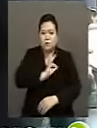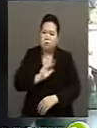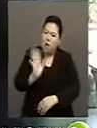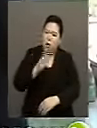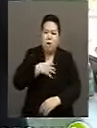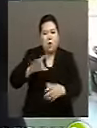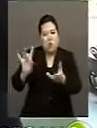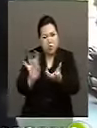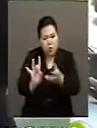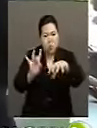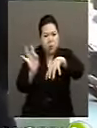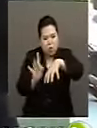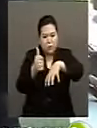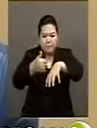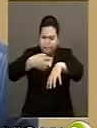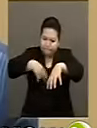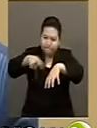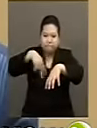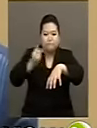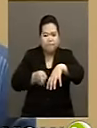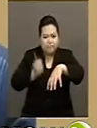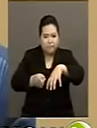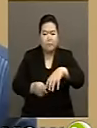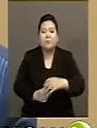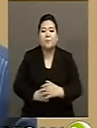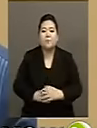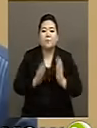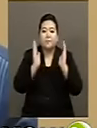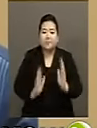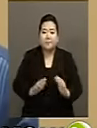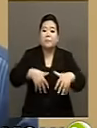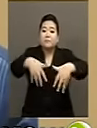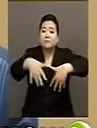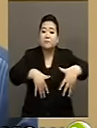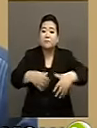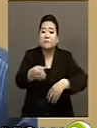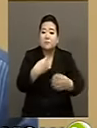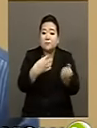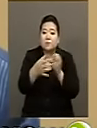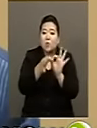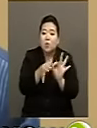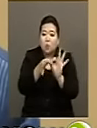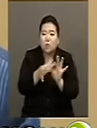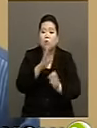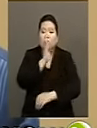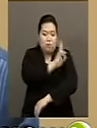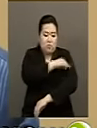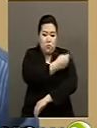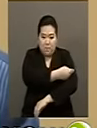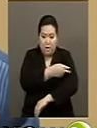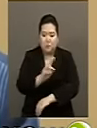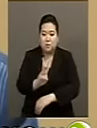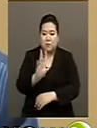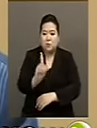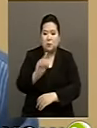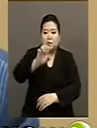พลเมฆทนปลัดกระทรวงสาธารณสุขก็พูดถึงกรณีที่ประชาชนมีความเป็นห่วงว่าเดี๋ยวทางโรงพยาบาลวชิระภูเก็ตอาจจ